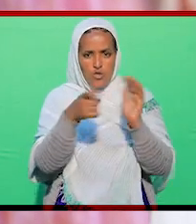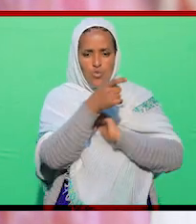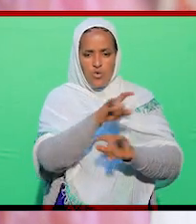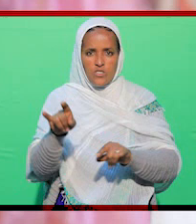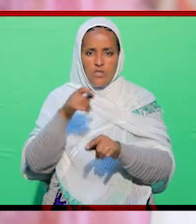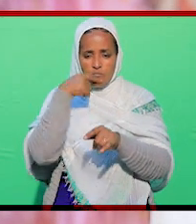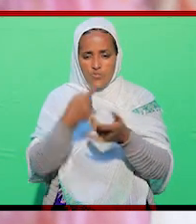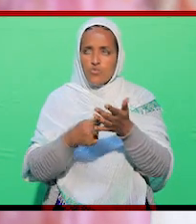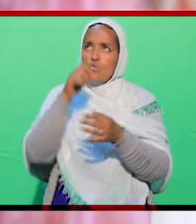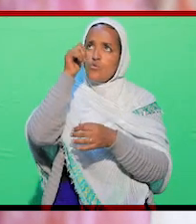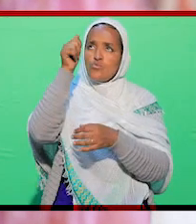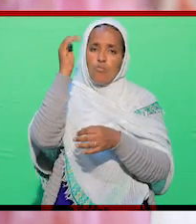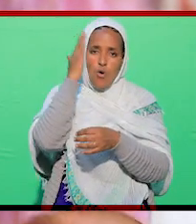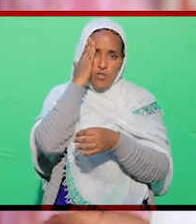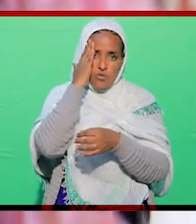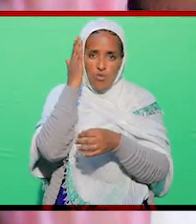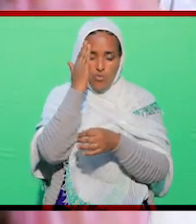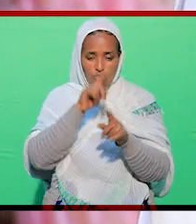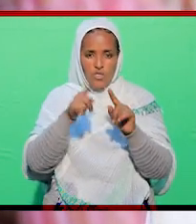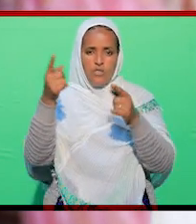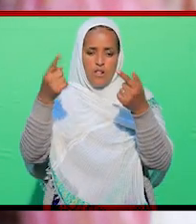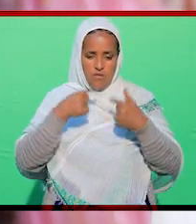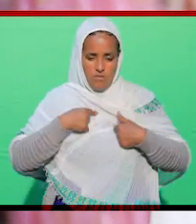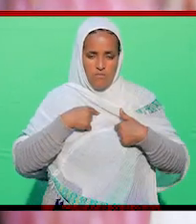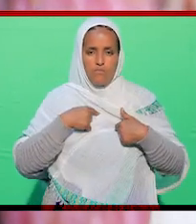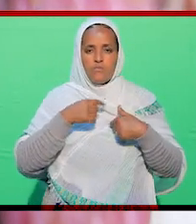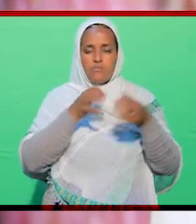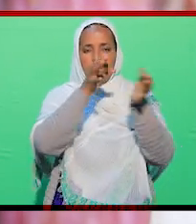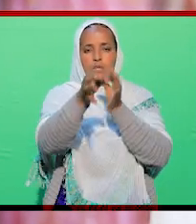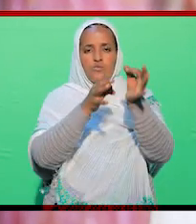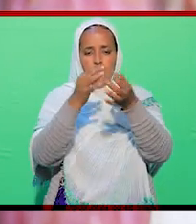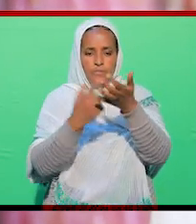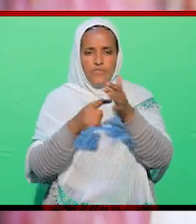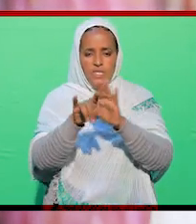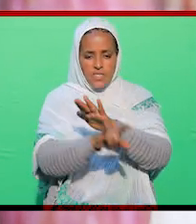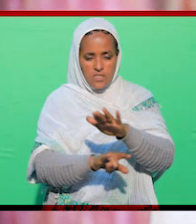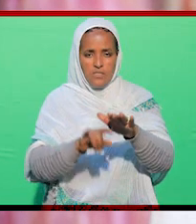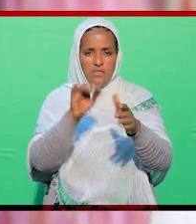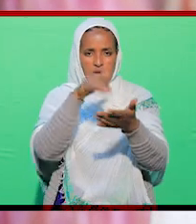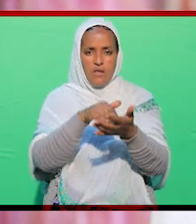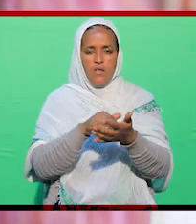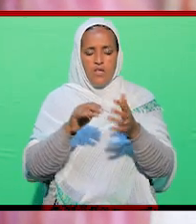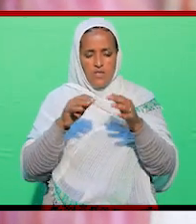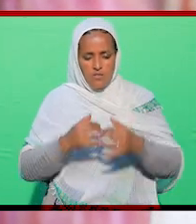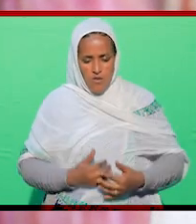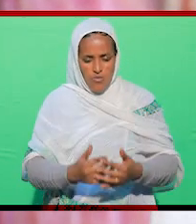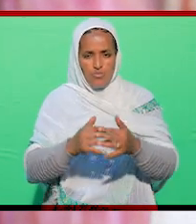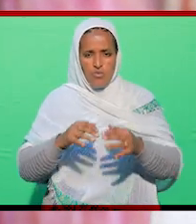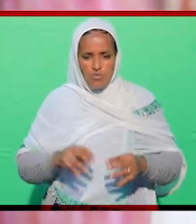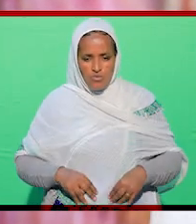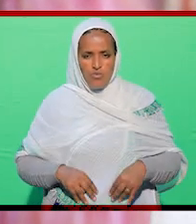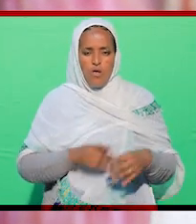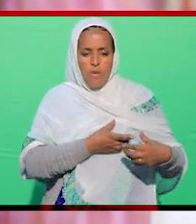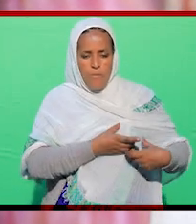ማለት እንዳልሆነ ግድ ግን ይሆን ዘንድ ግን እንዳለ እርሱ በአዋቂነቱ አውቆ ግን እንደሚነግረን ነው የሚገልጸው። ከዛም ዝቅ ብሎ